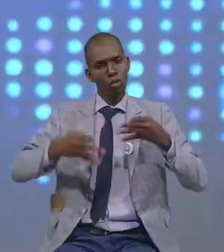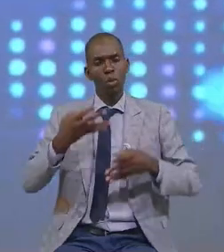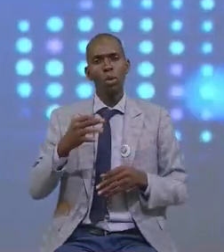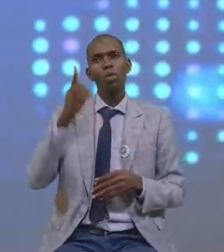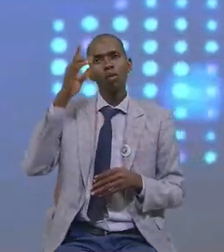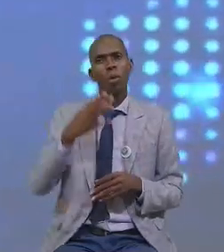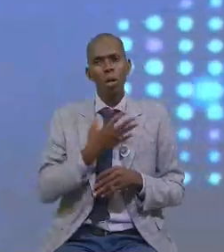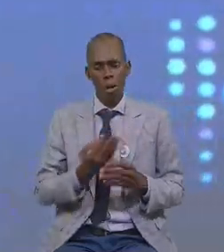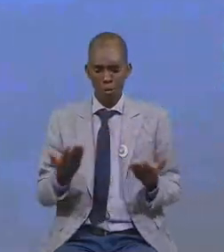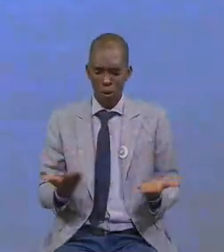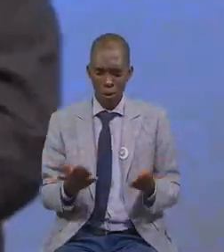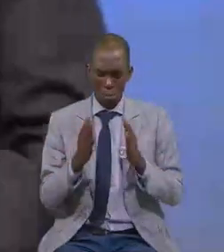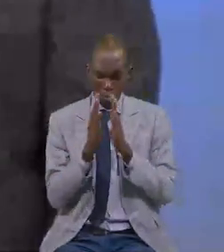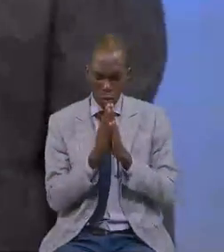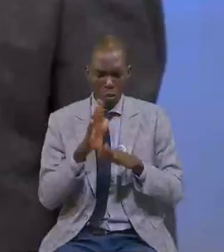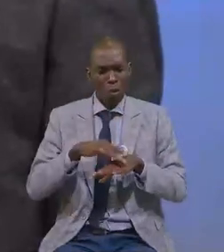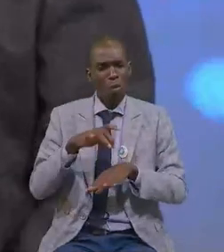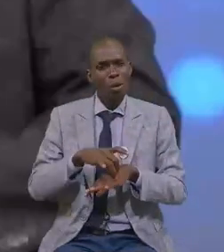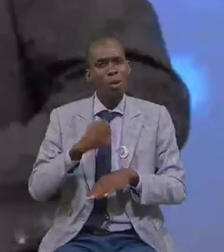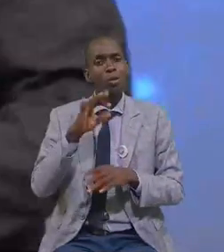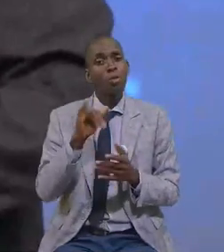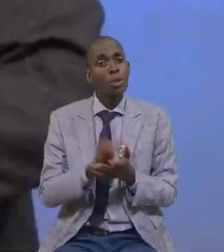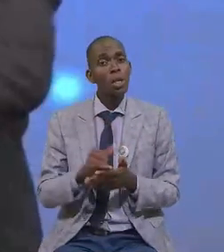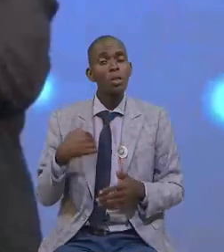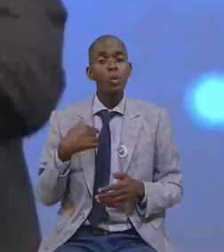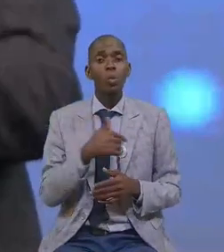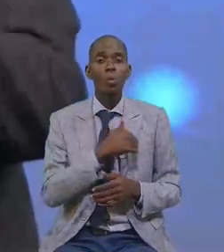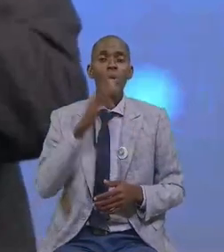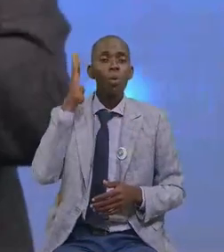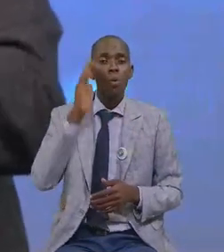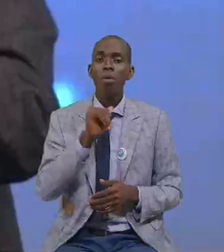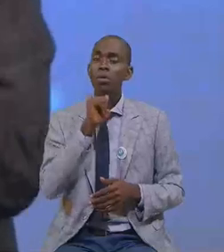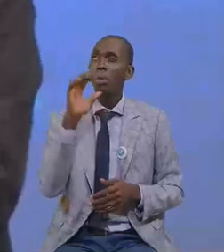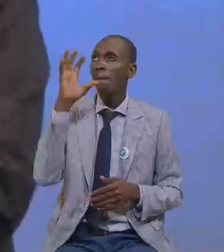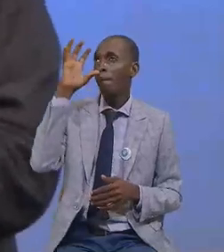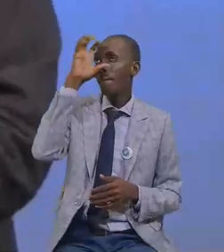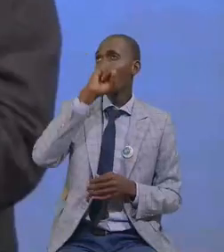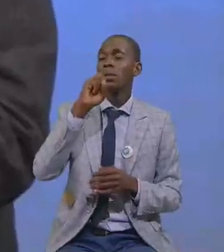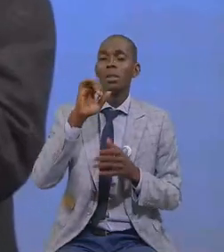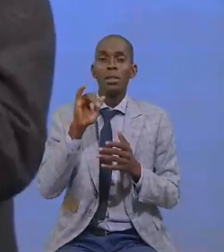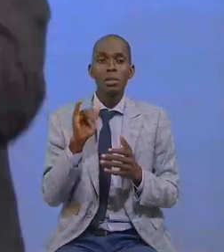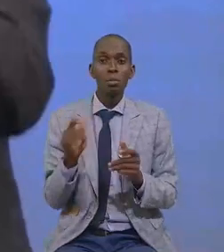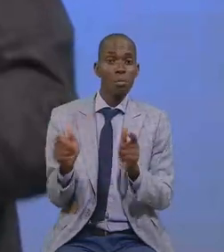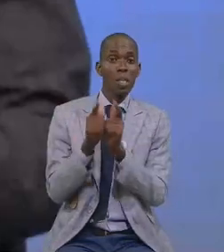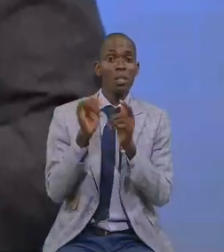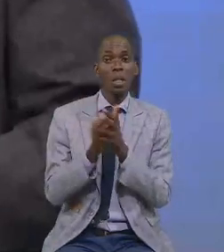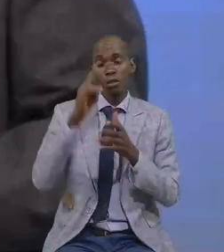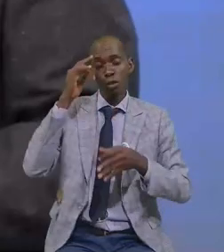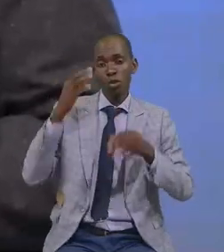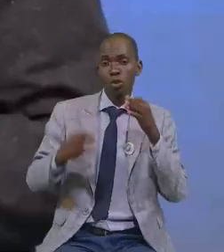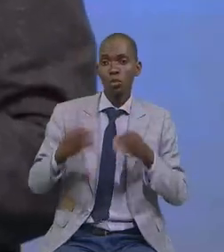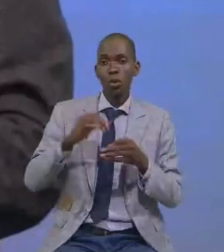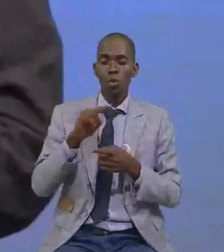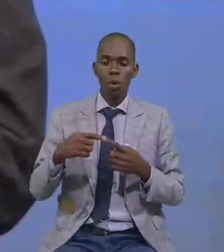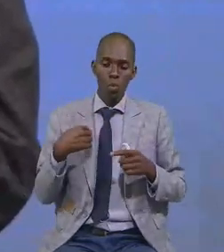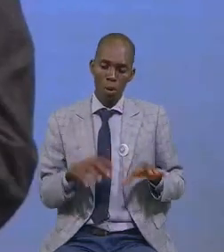prions ici sur terre afin que nous ne nous ne fassions pas face à ce jugement lorsque nous